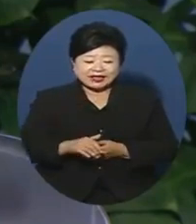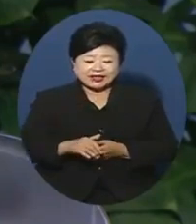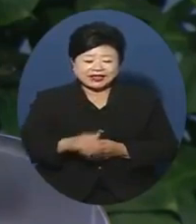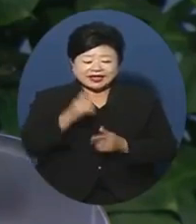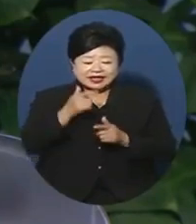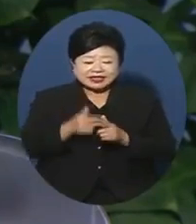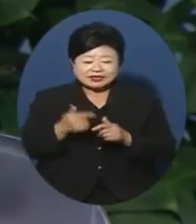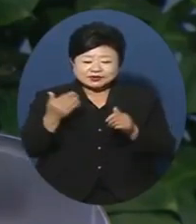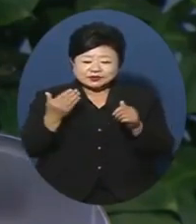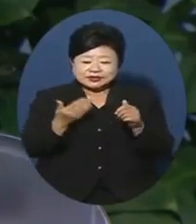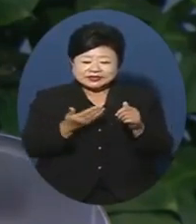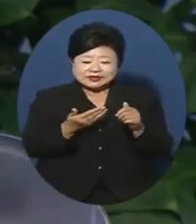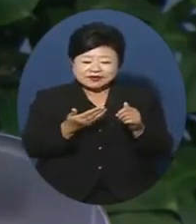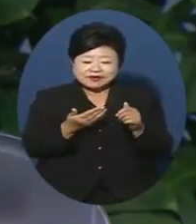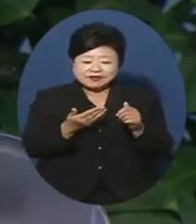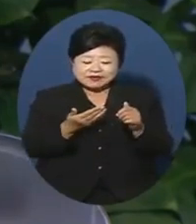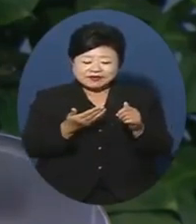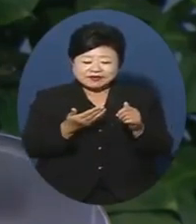예수님께서